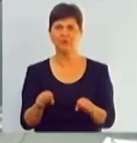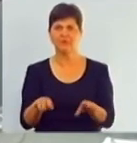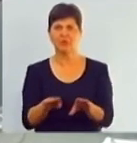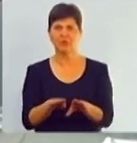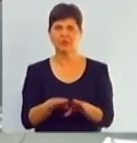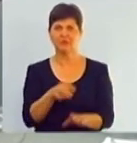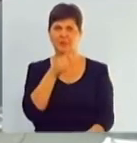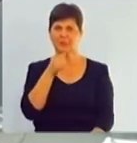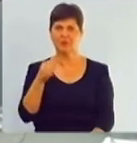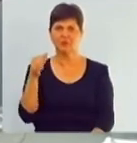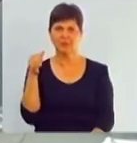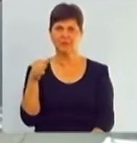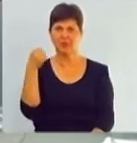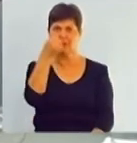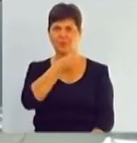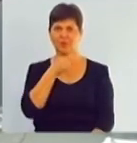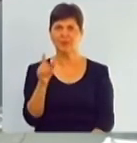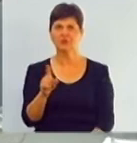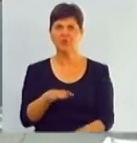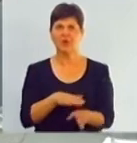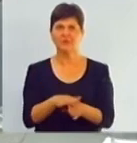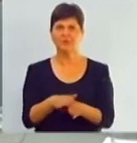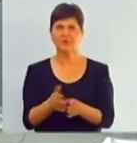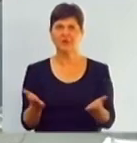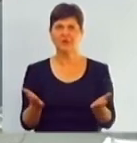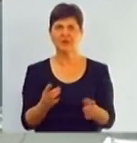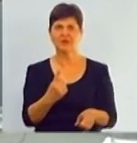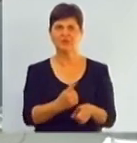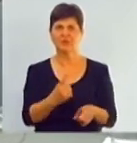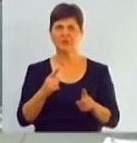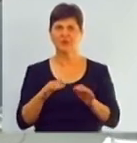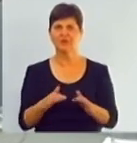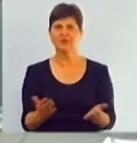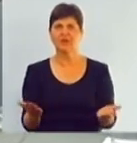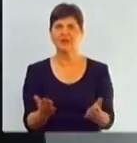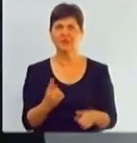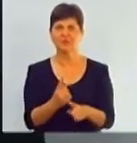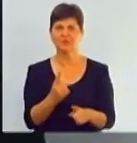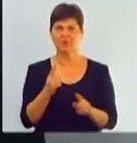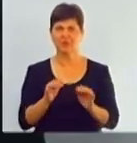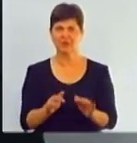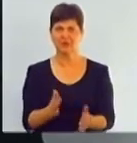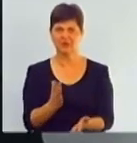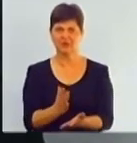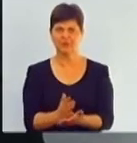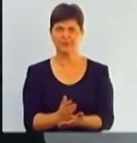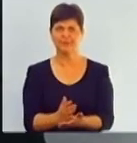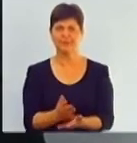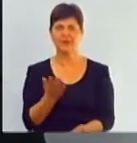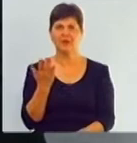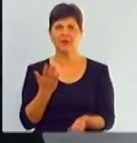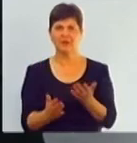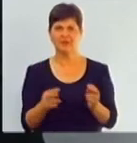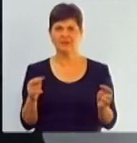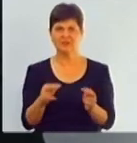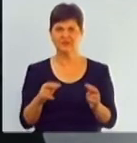минулими роками, що відбувається, які заборони діють, для кого ці заборони діють? Ну, як свідчить